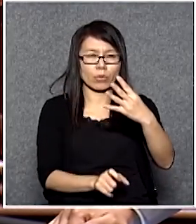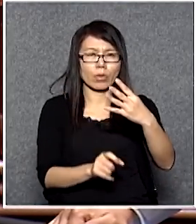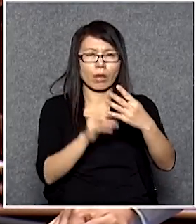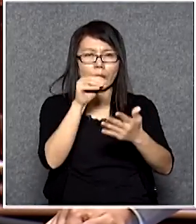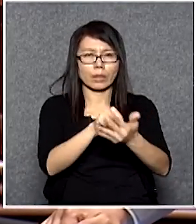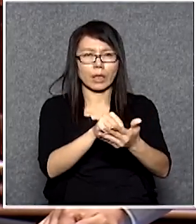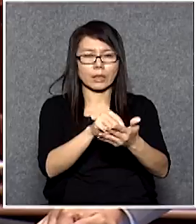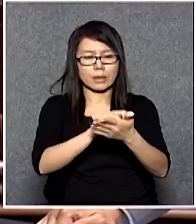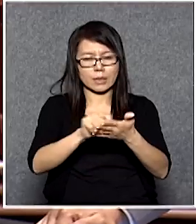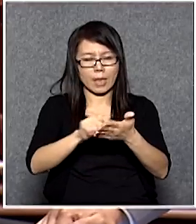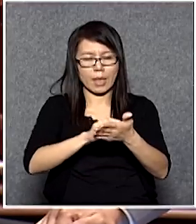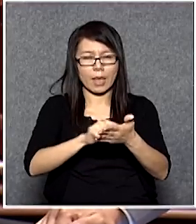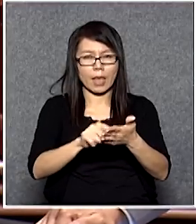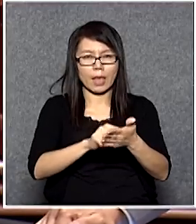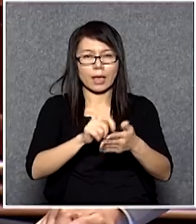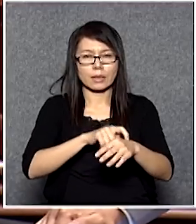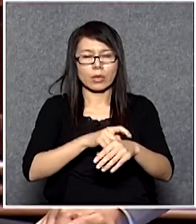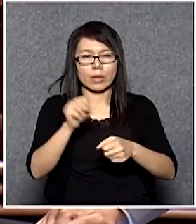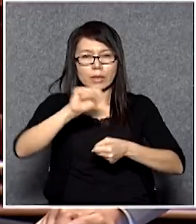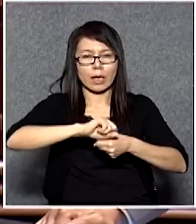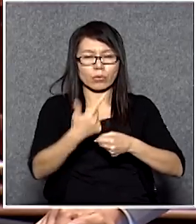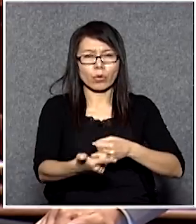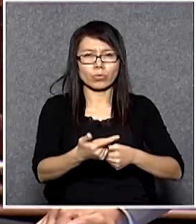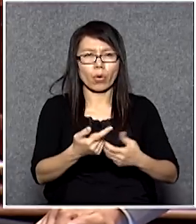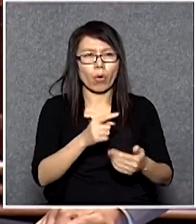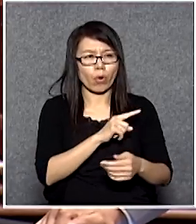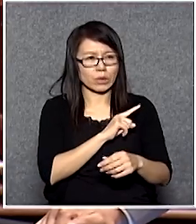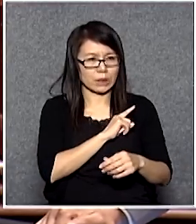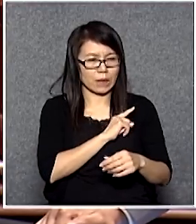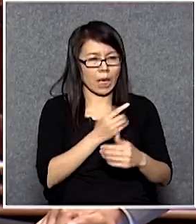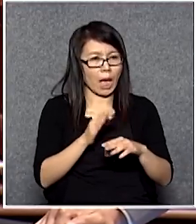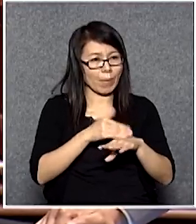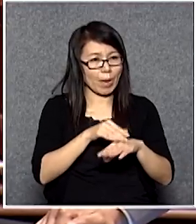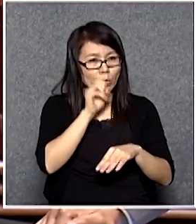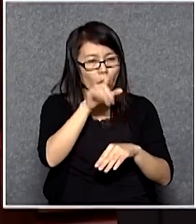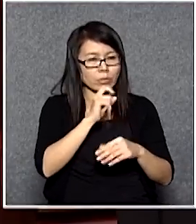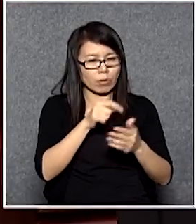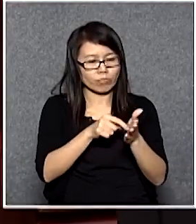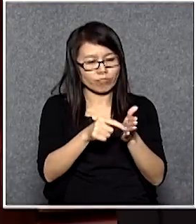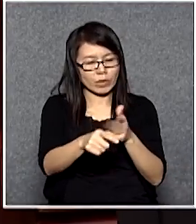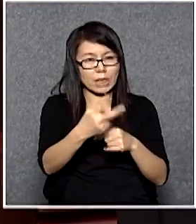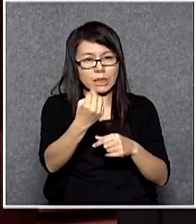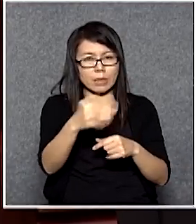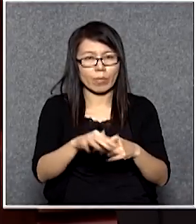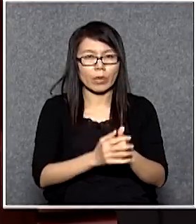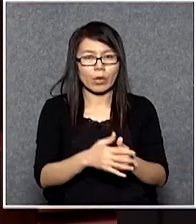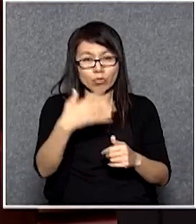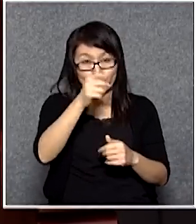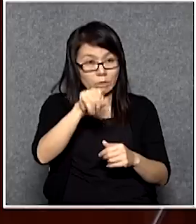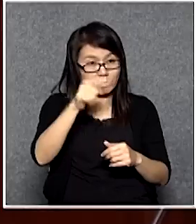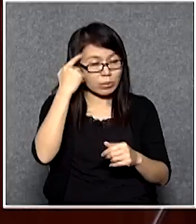稿的時候是多了剛才本席所提的大概20個字。主席應該清